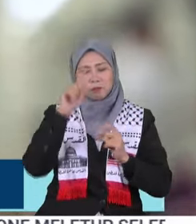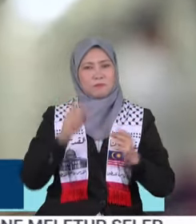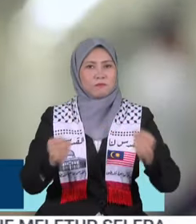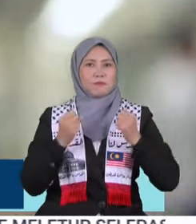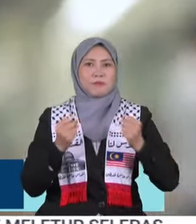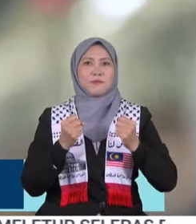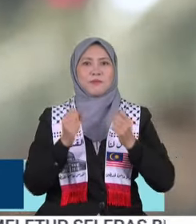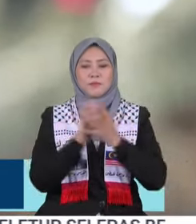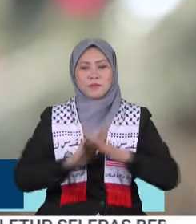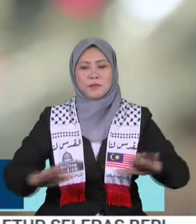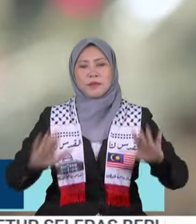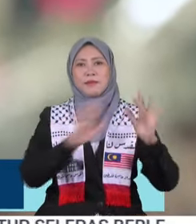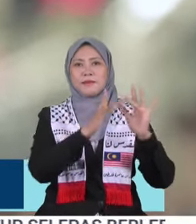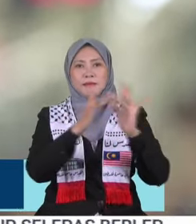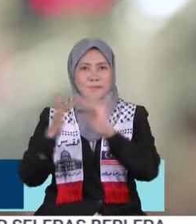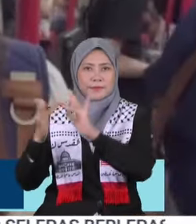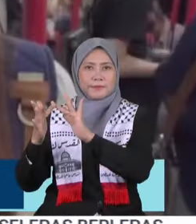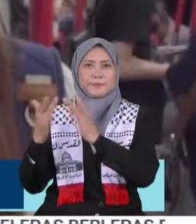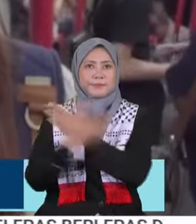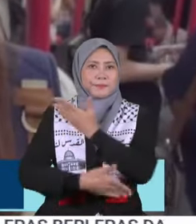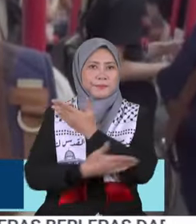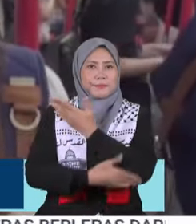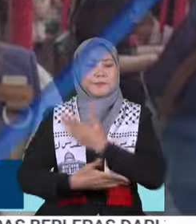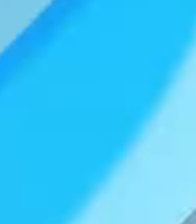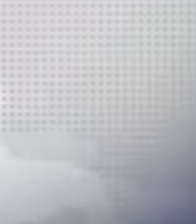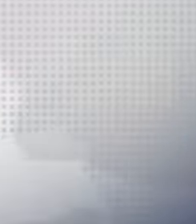mengukuhkan lagi keselamatan siber negara.